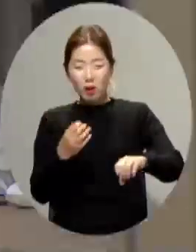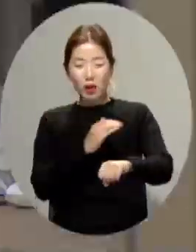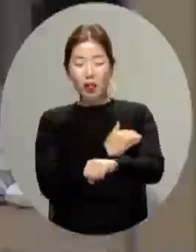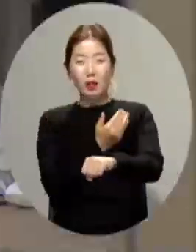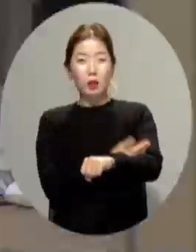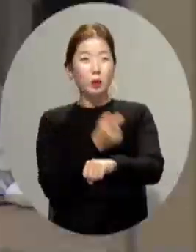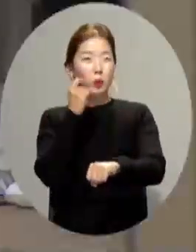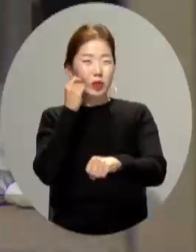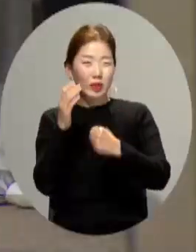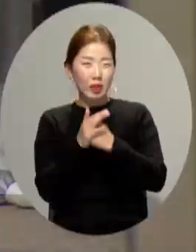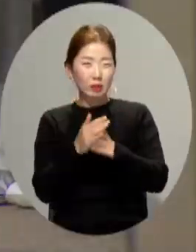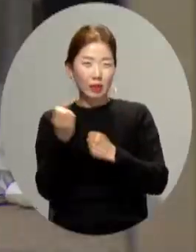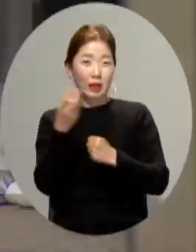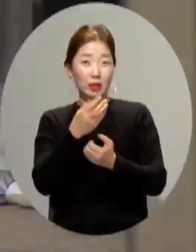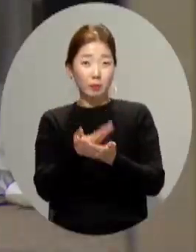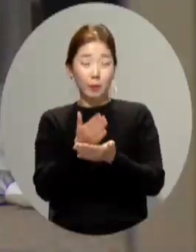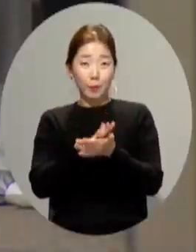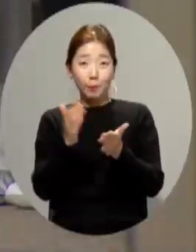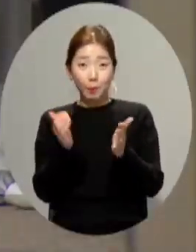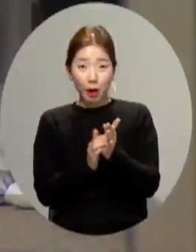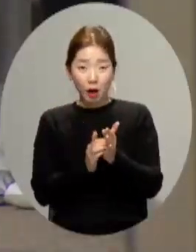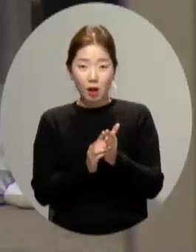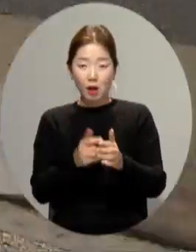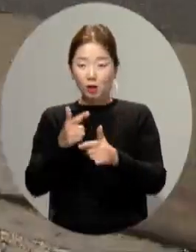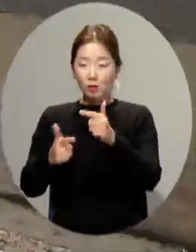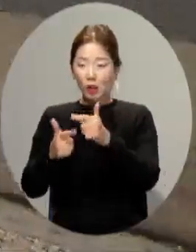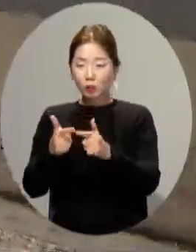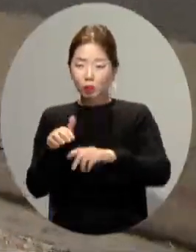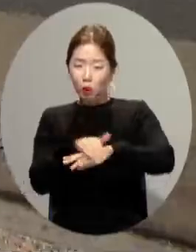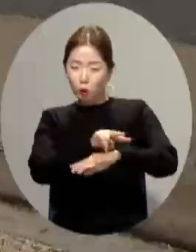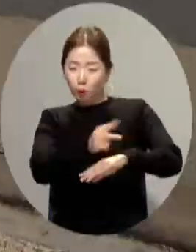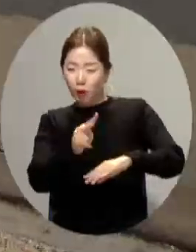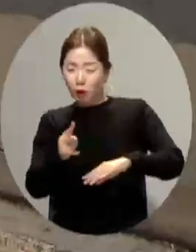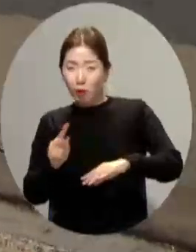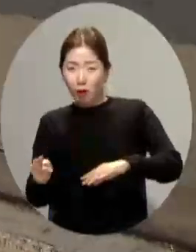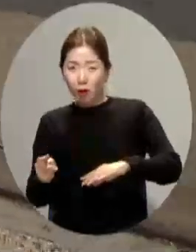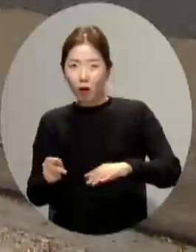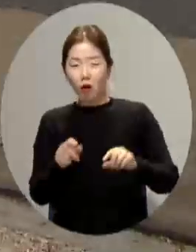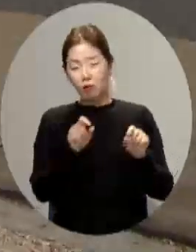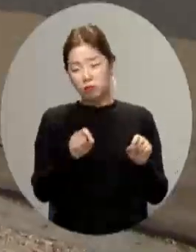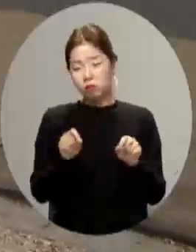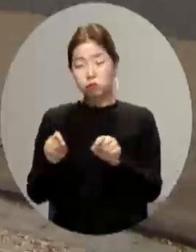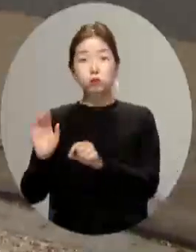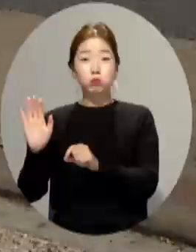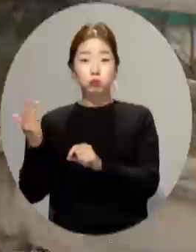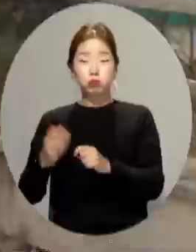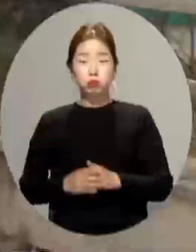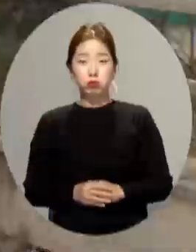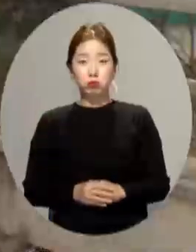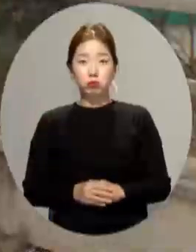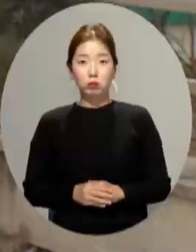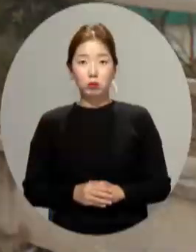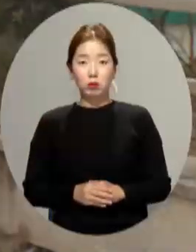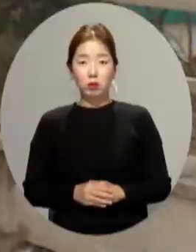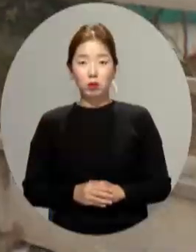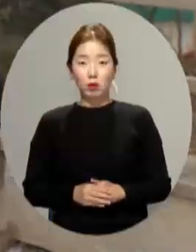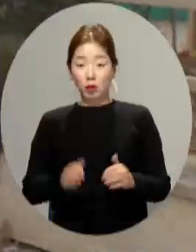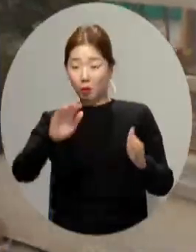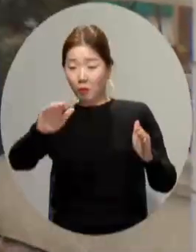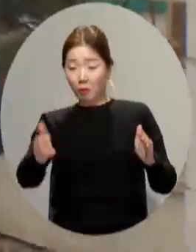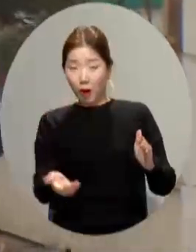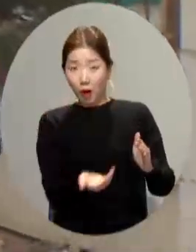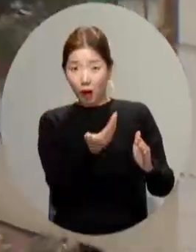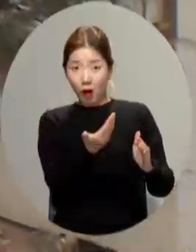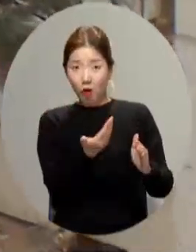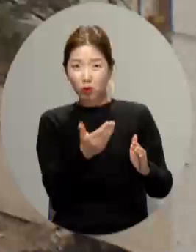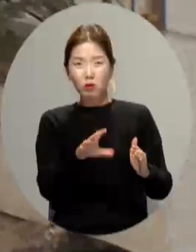못해 시공을 다시 했고 조경 계획도 중간에 변경돼 공사는 또 지연됐습니다. 네, 이렇게 움푹 파인